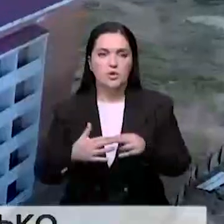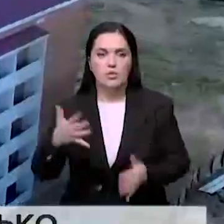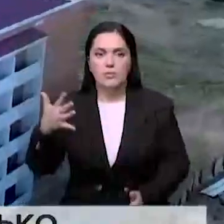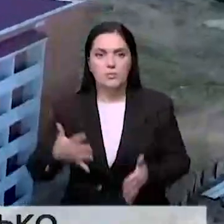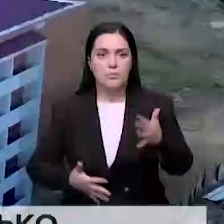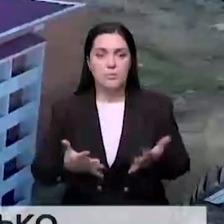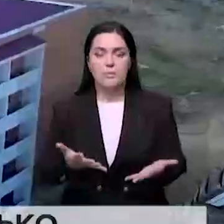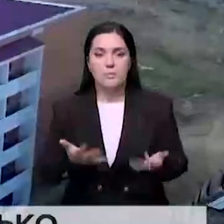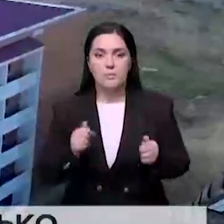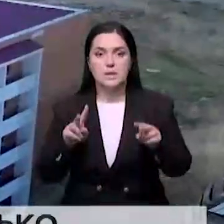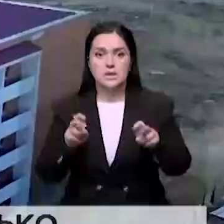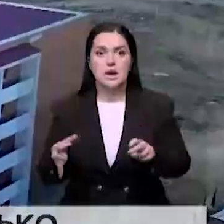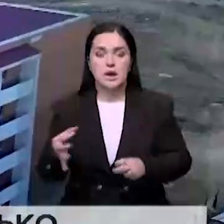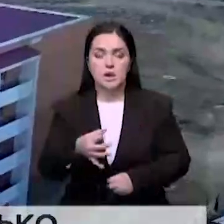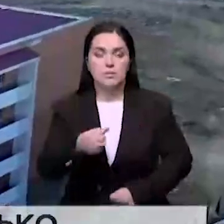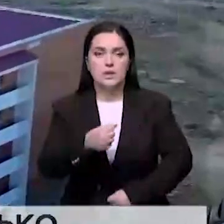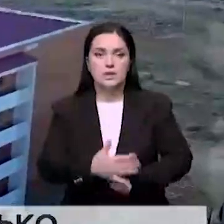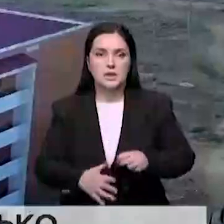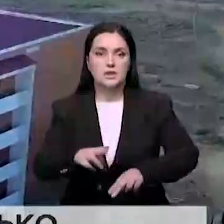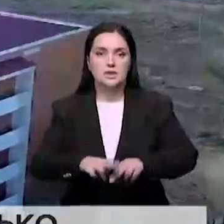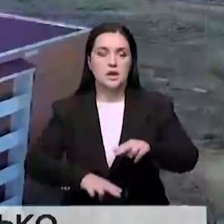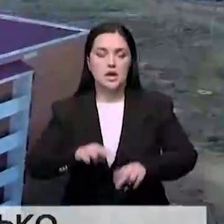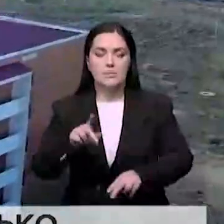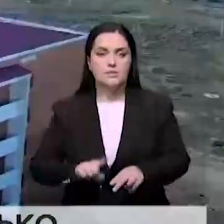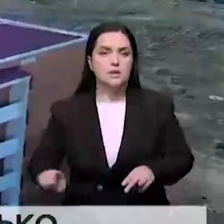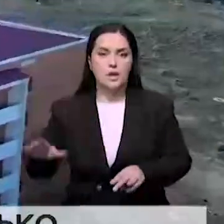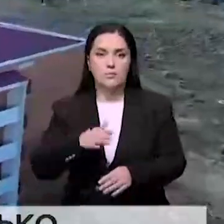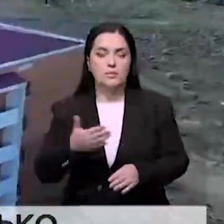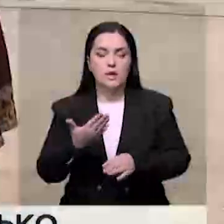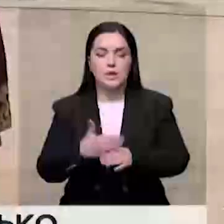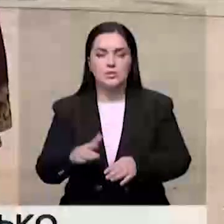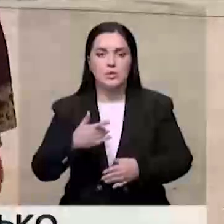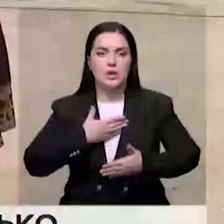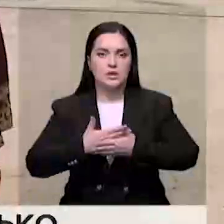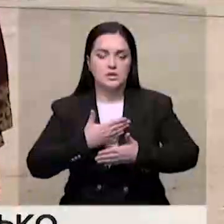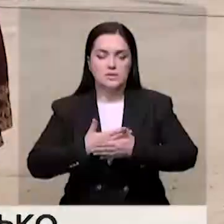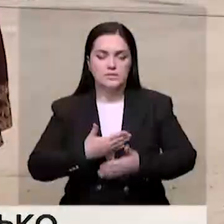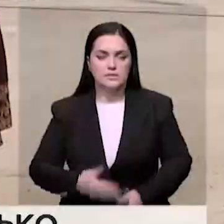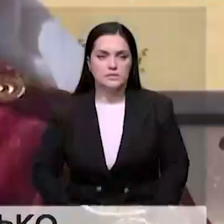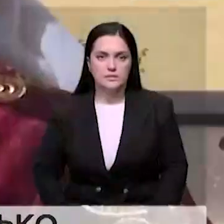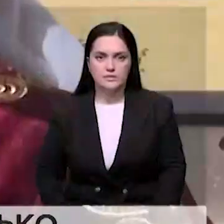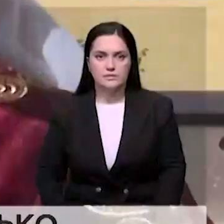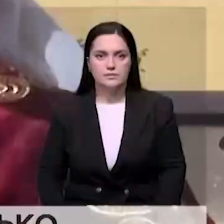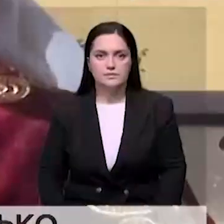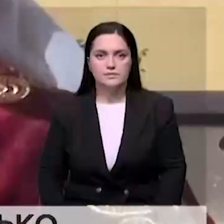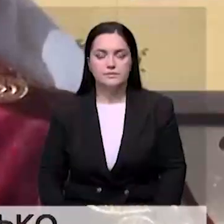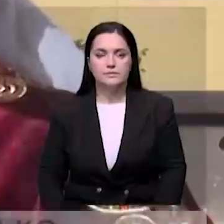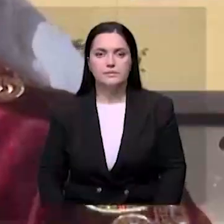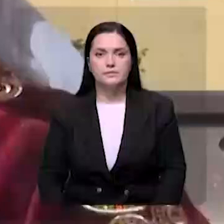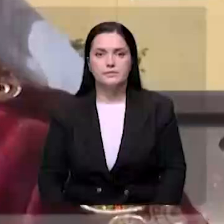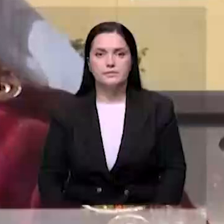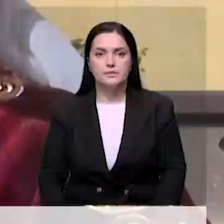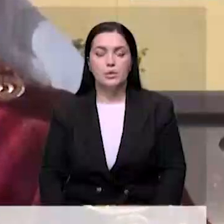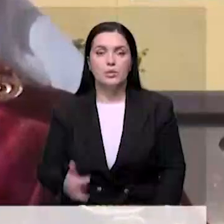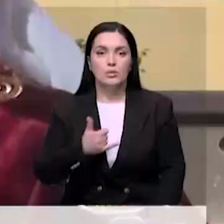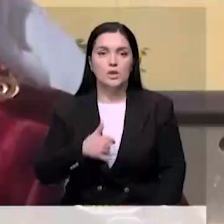С обретением статуса областного центра строительство в западном районе города заметно активизировалось, говорят местные жители. В